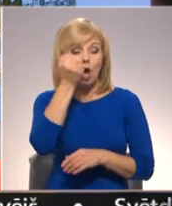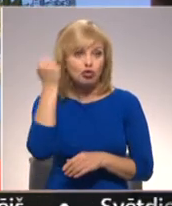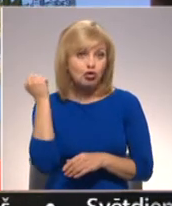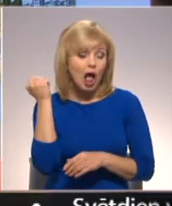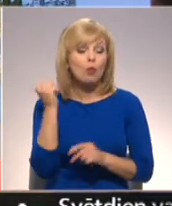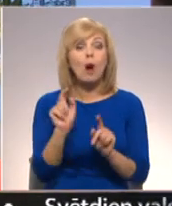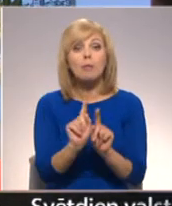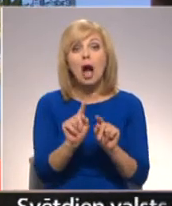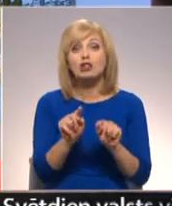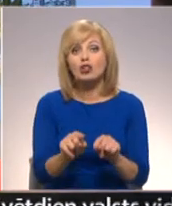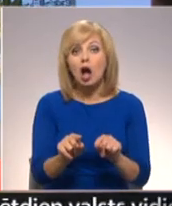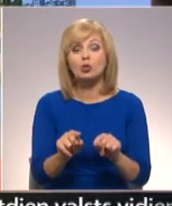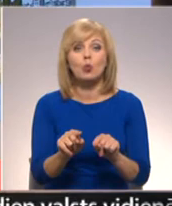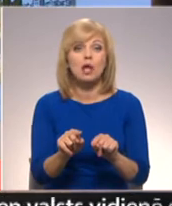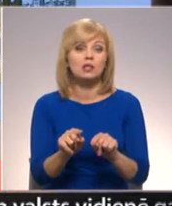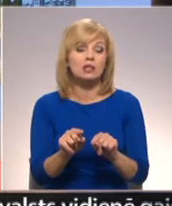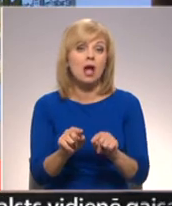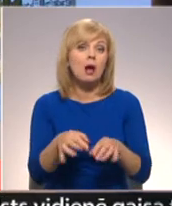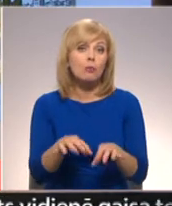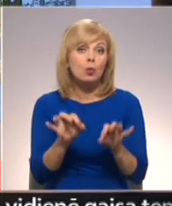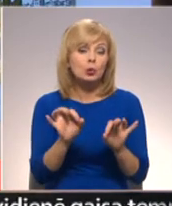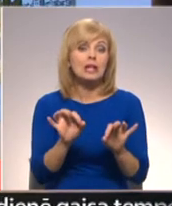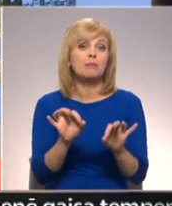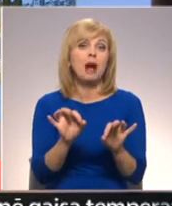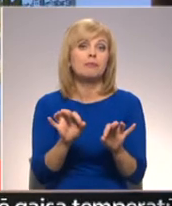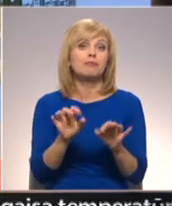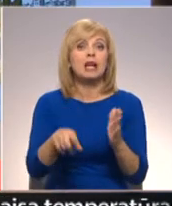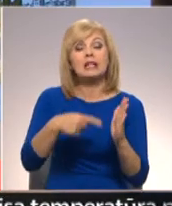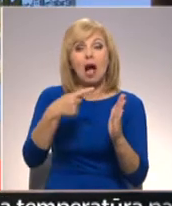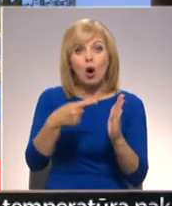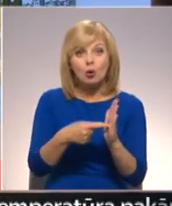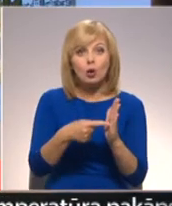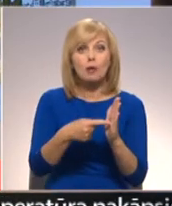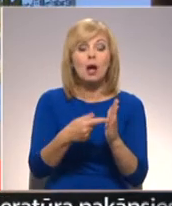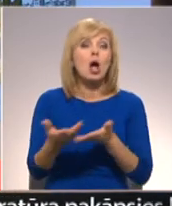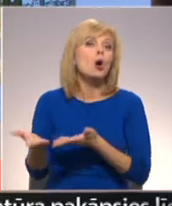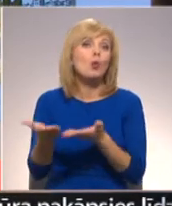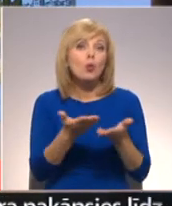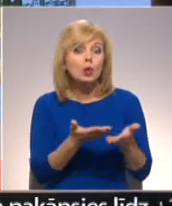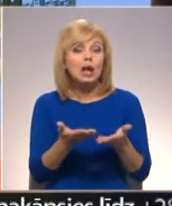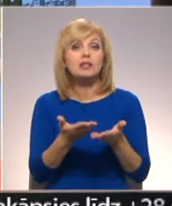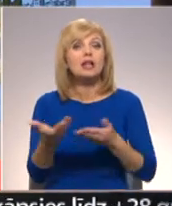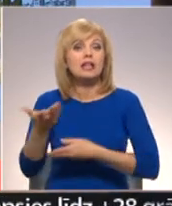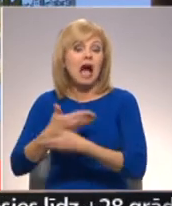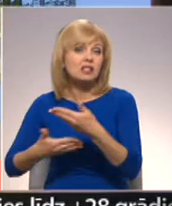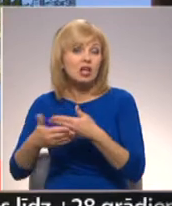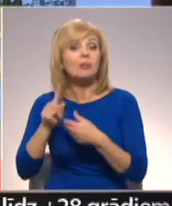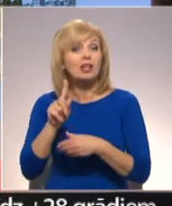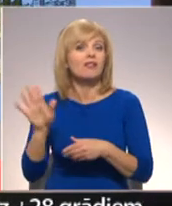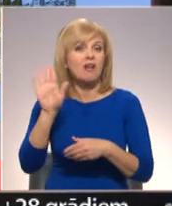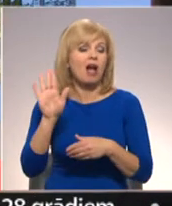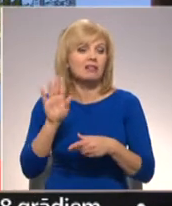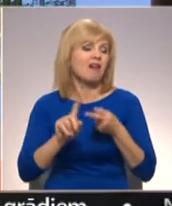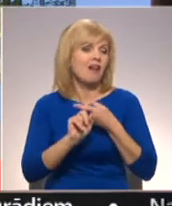nožēlojami, ka pat šādos te būtībā jautājumos, par kuros jāsadarbojas valstīm neatkarīgi